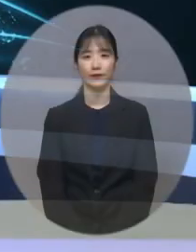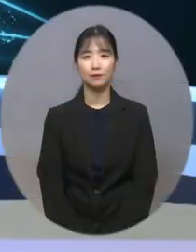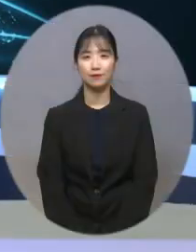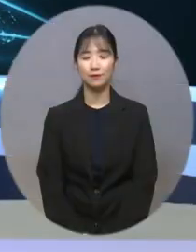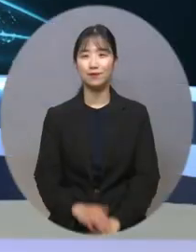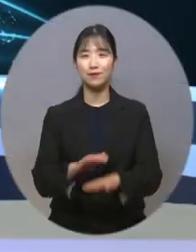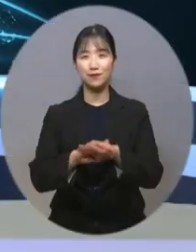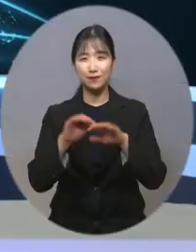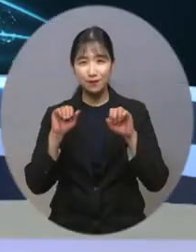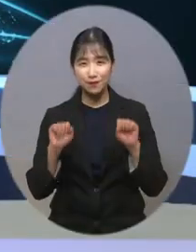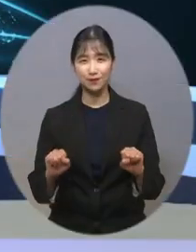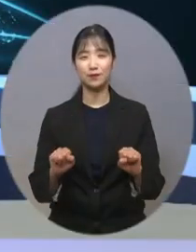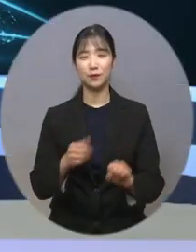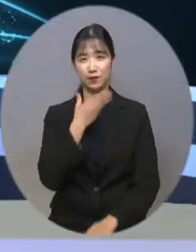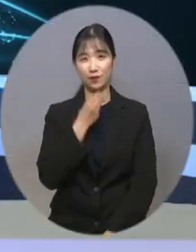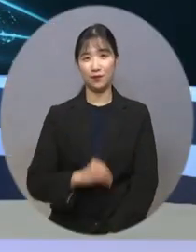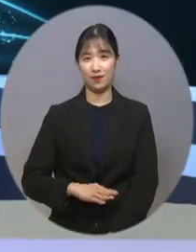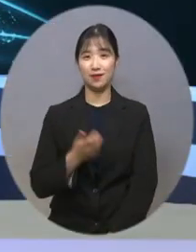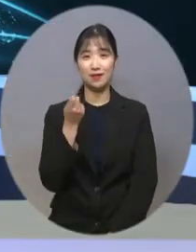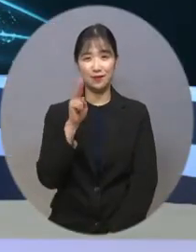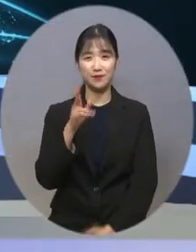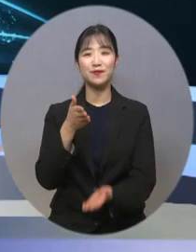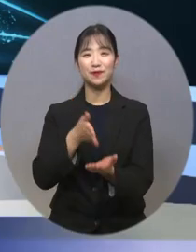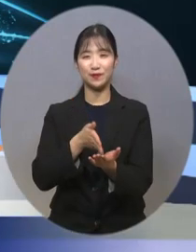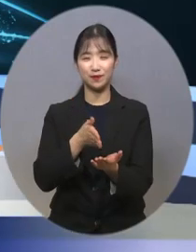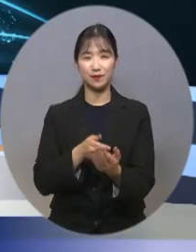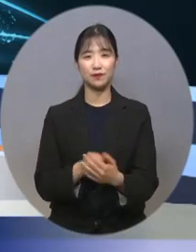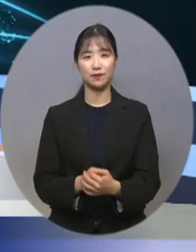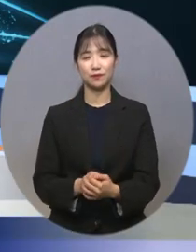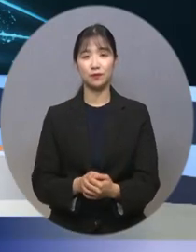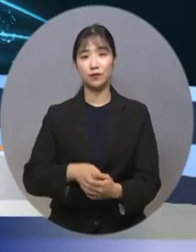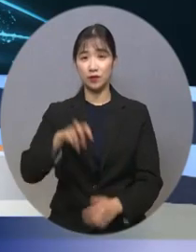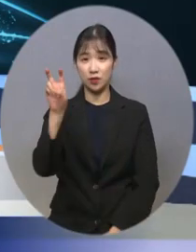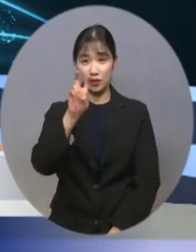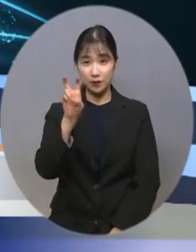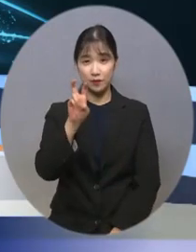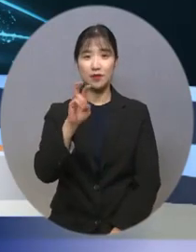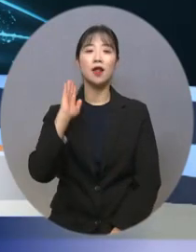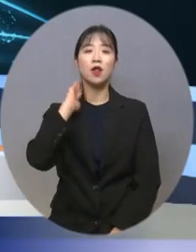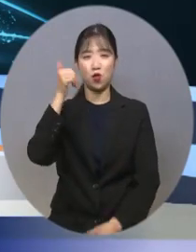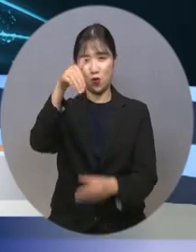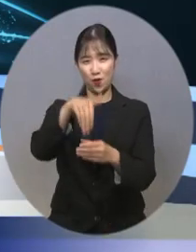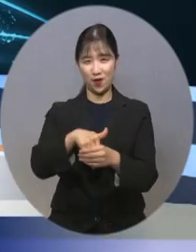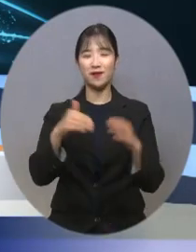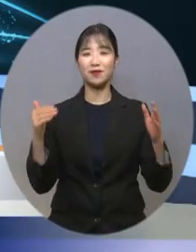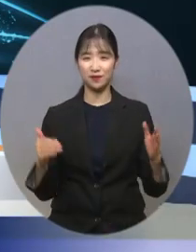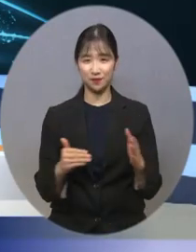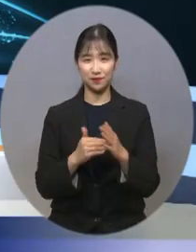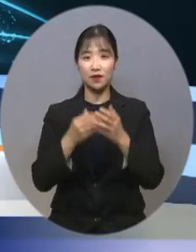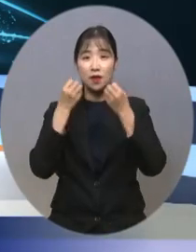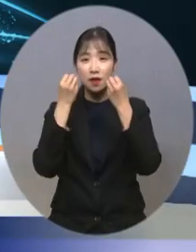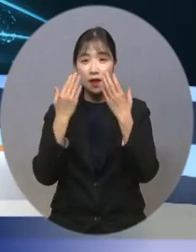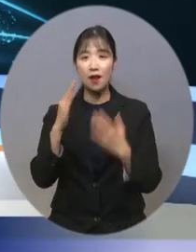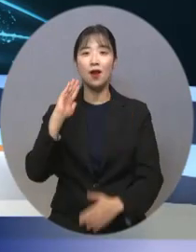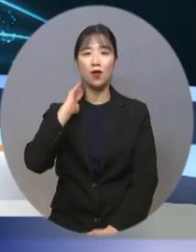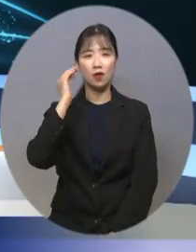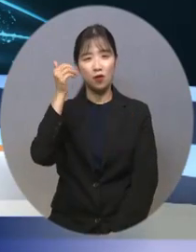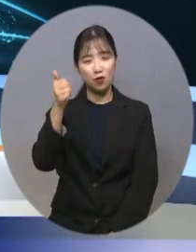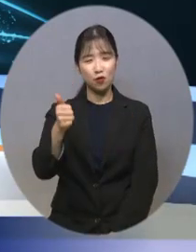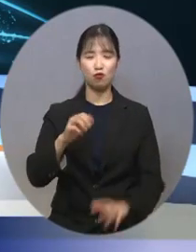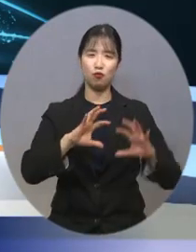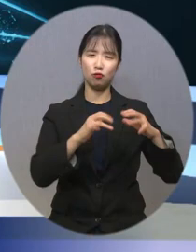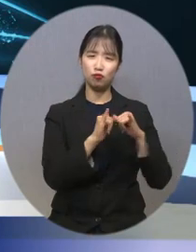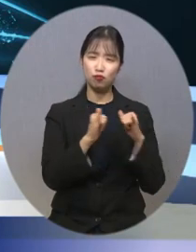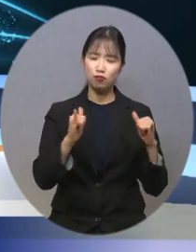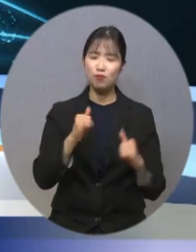시청자 여러분 안녕하십니까? 복지TV 뉴스입니다. 제20대 대통령 선거가 치러졌는데요. 새로운 대통령에게 우리